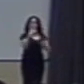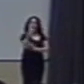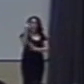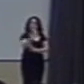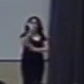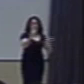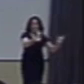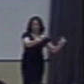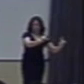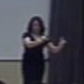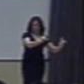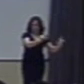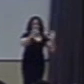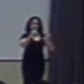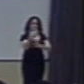la televisió,